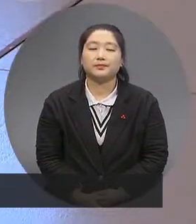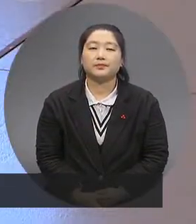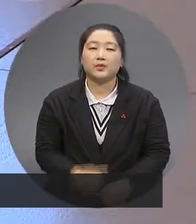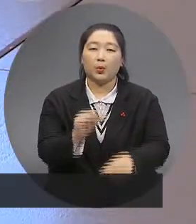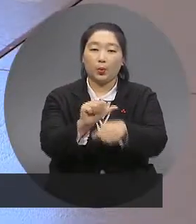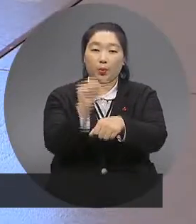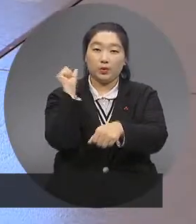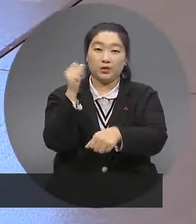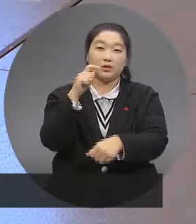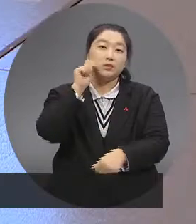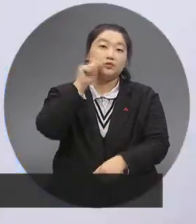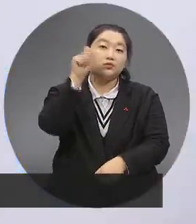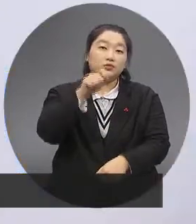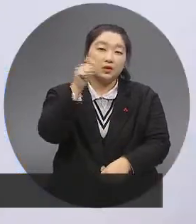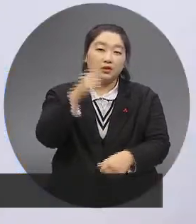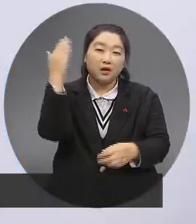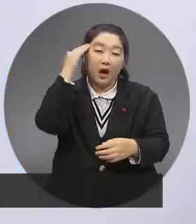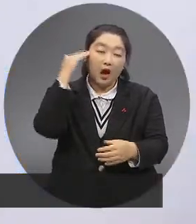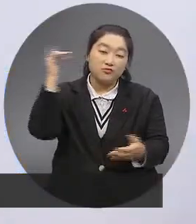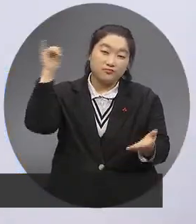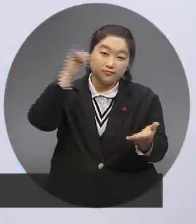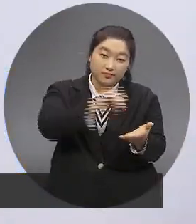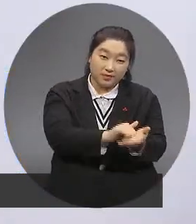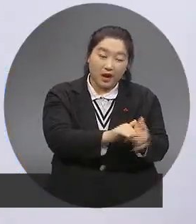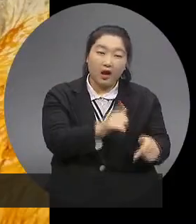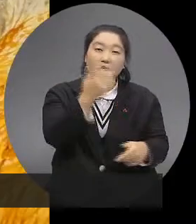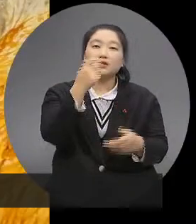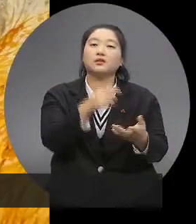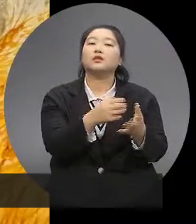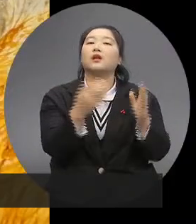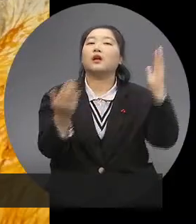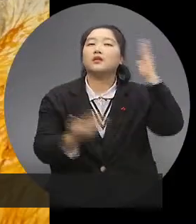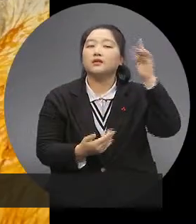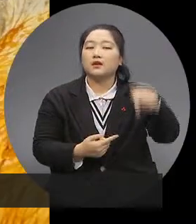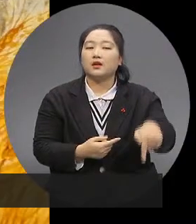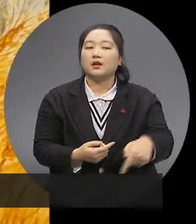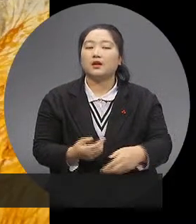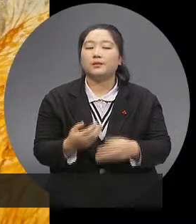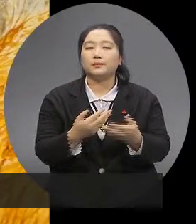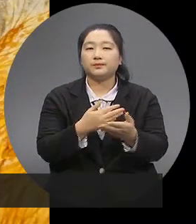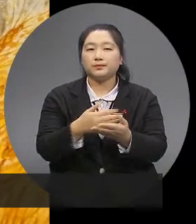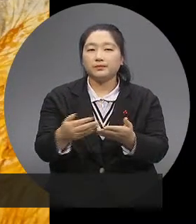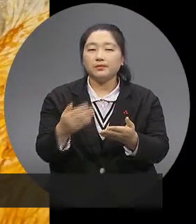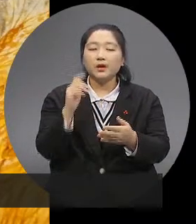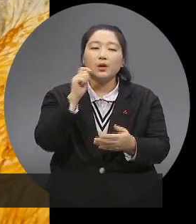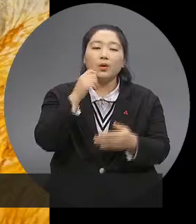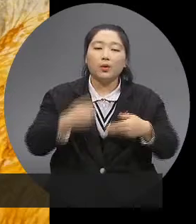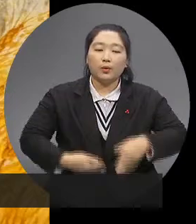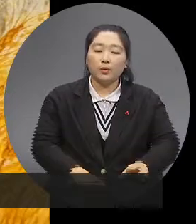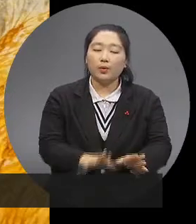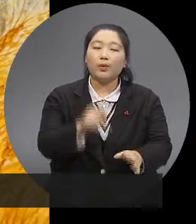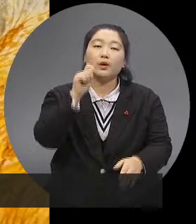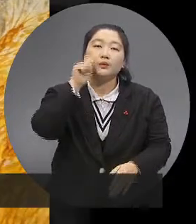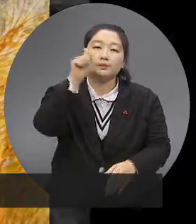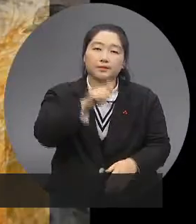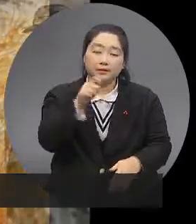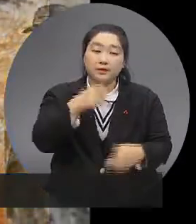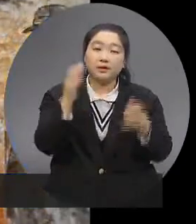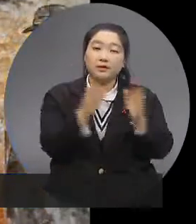5년 전 우크라이나에서 한국으로 귀화한 최 작가. 화폭의 고향인 우크라이나를 응원하는 마음을